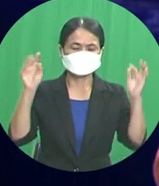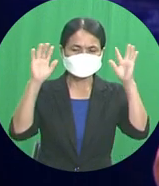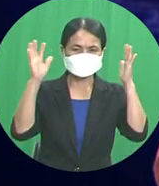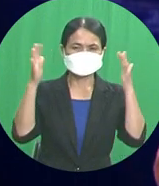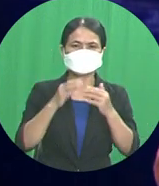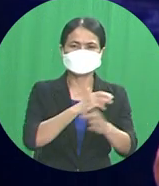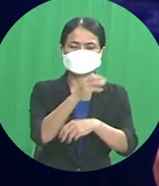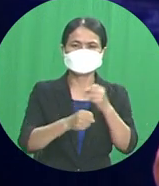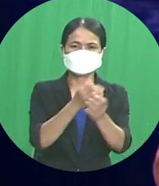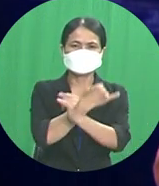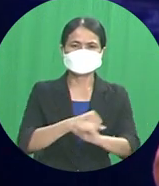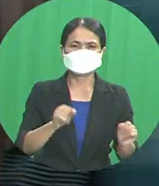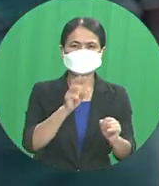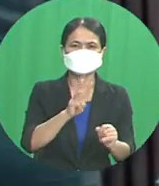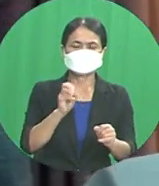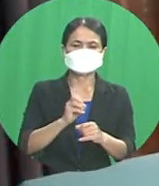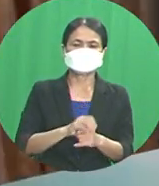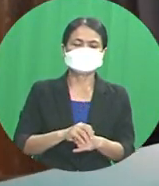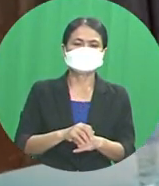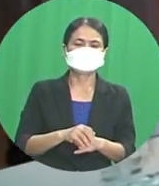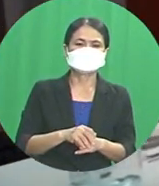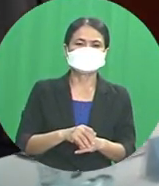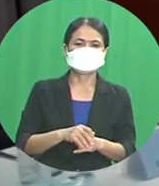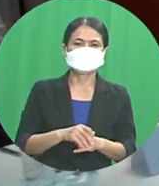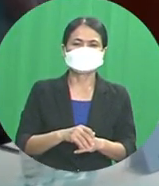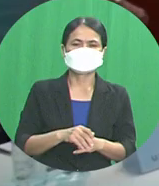tô khúc ai kỷ rích lước tì xàm sập.